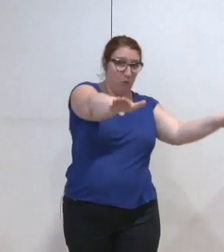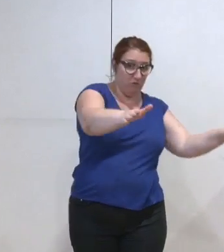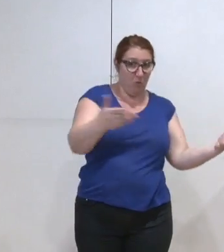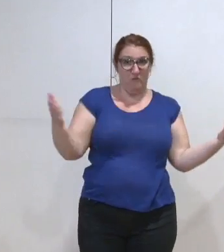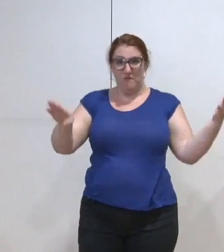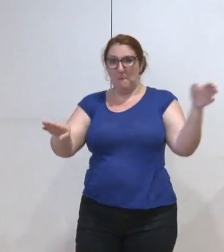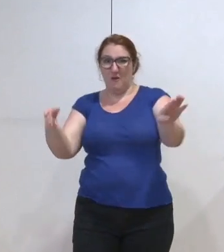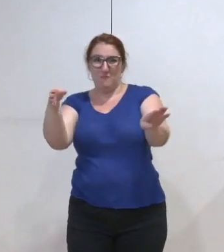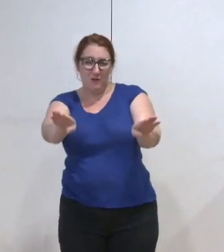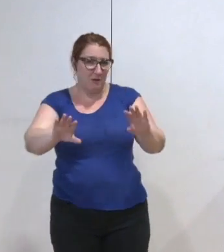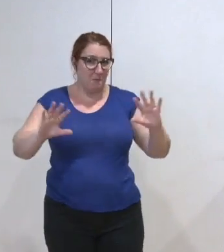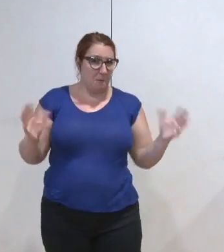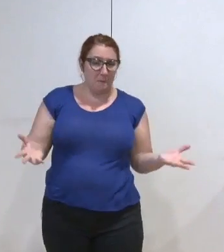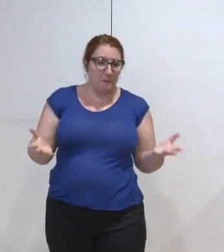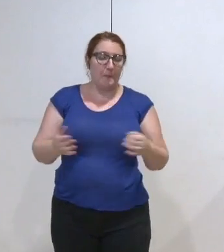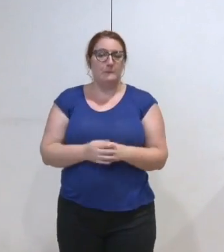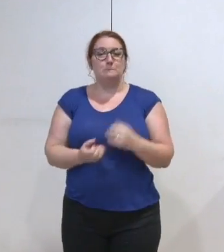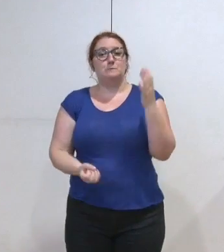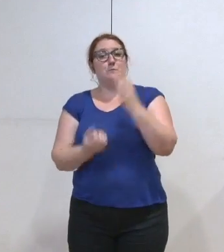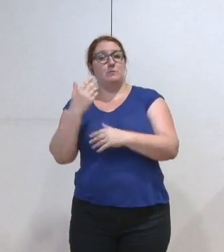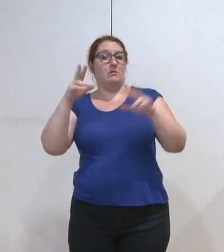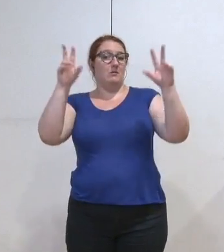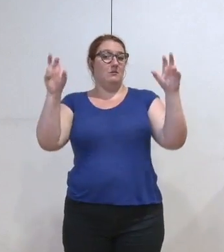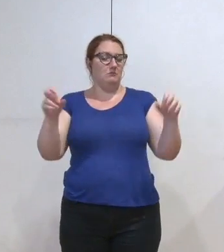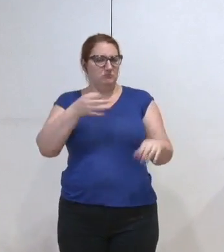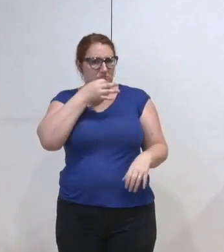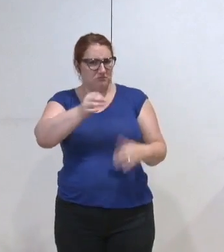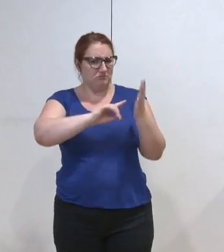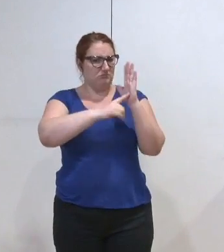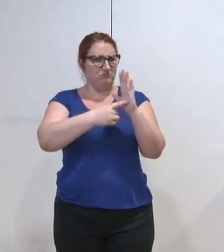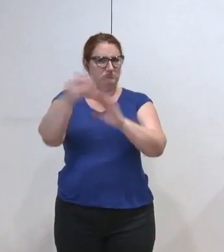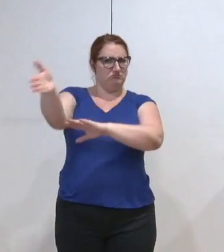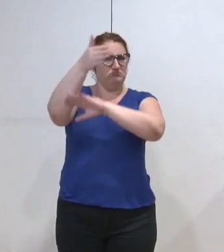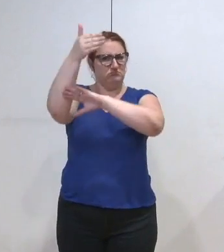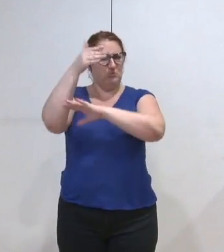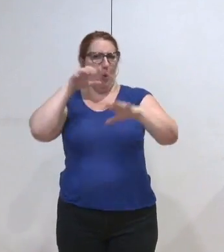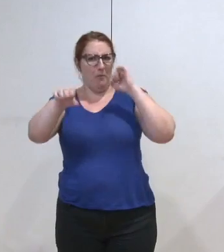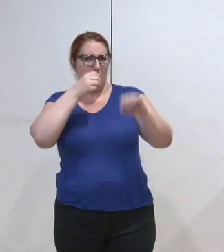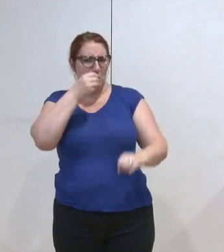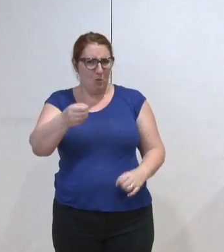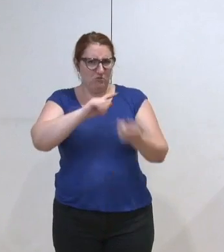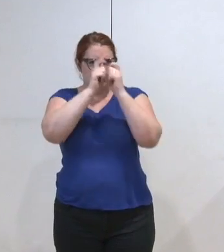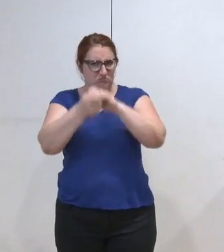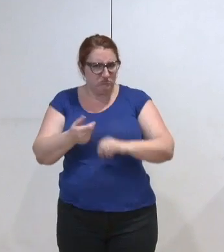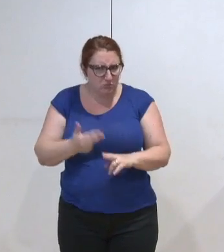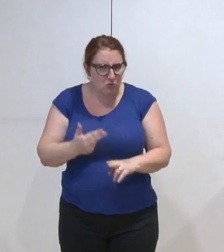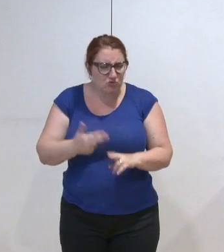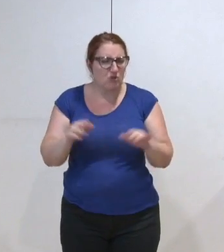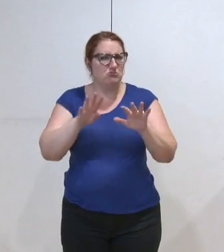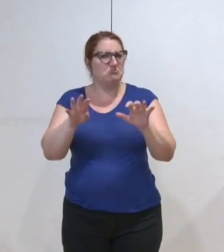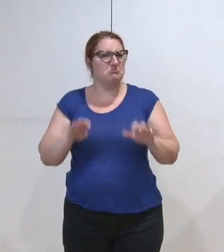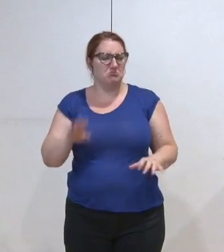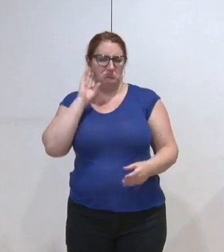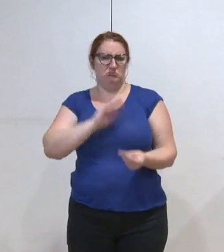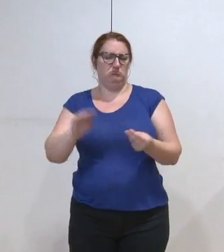court engager une nouvelle dénomination alors que vous venez dire que leur identité était maintenant bien repérée par les habitants il y a là au moins un un